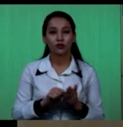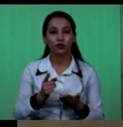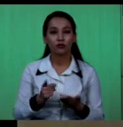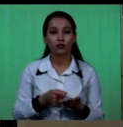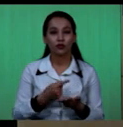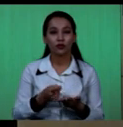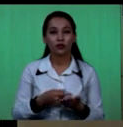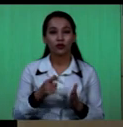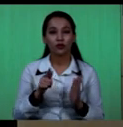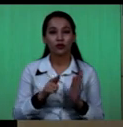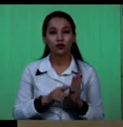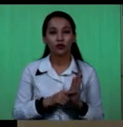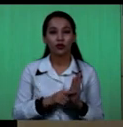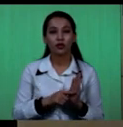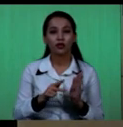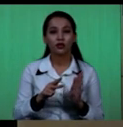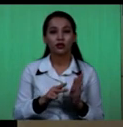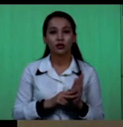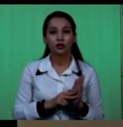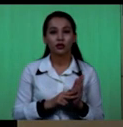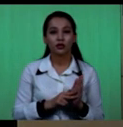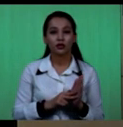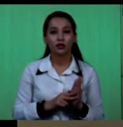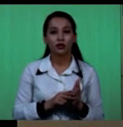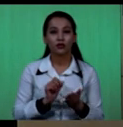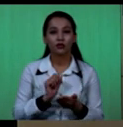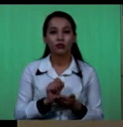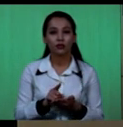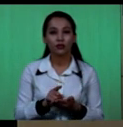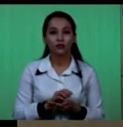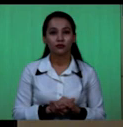186-betdagi 7-chi va 8-chi topshiriqlar.